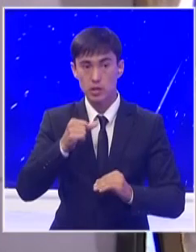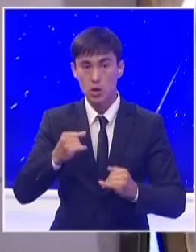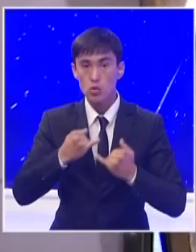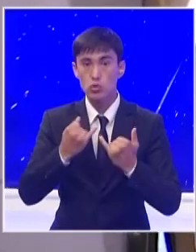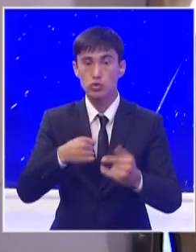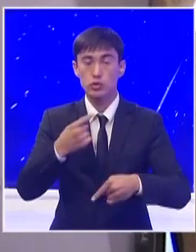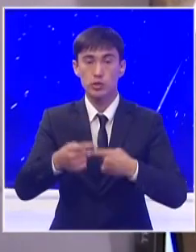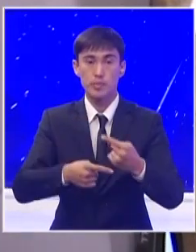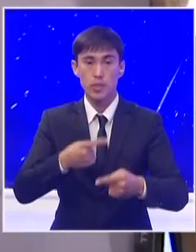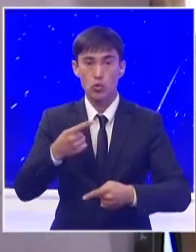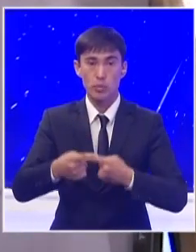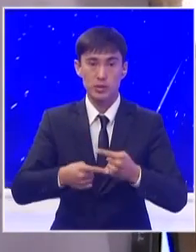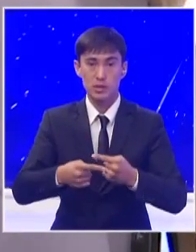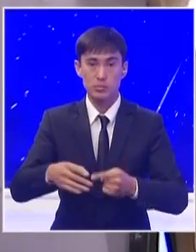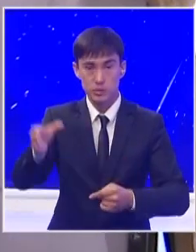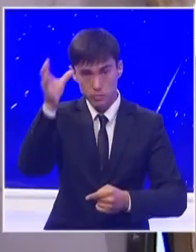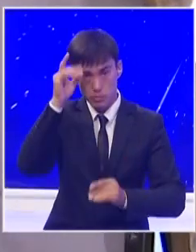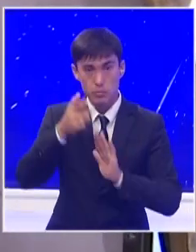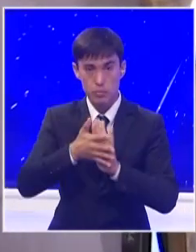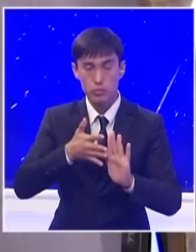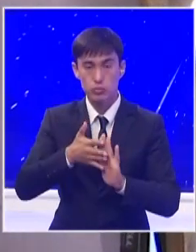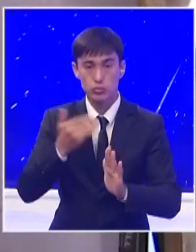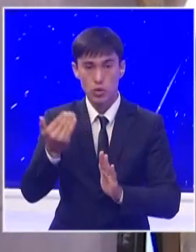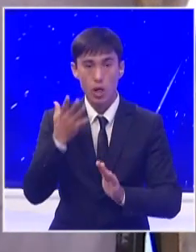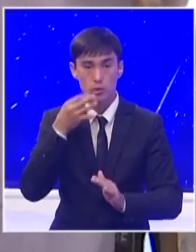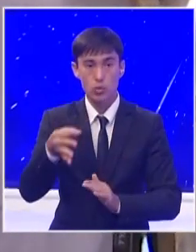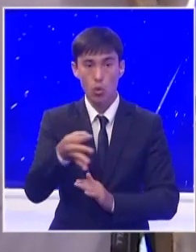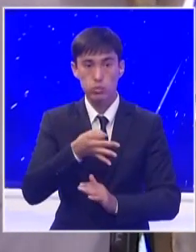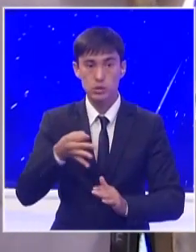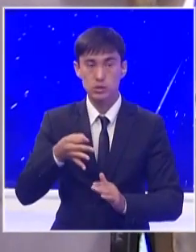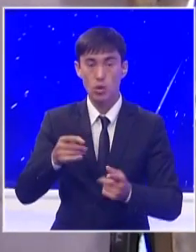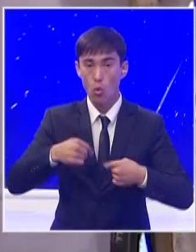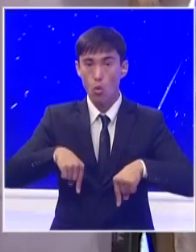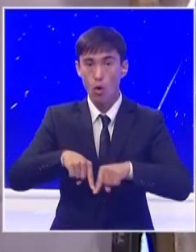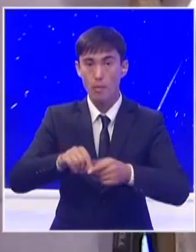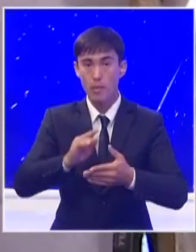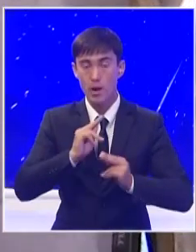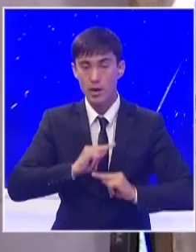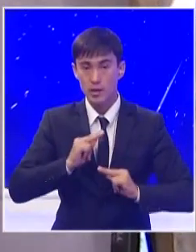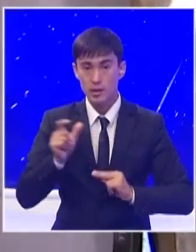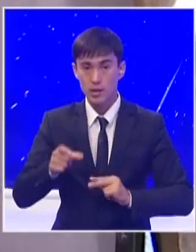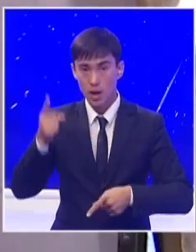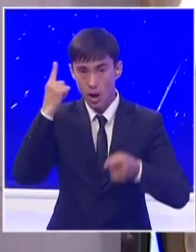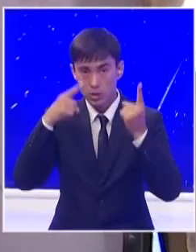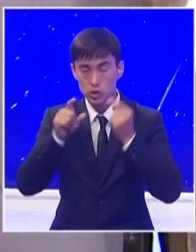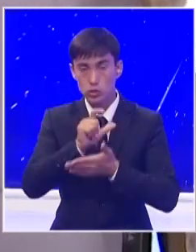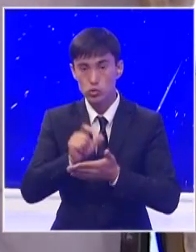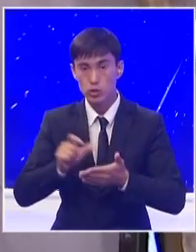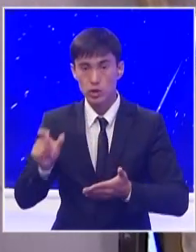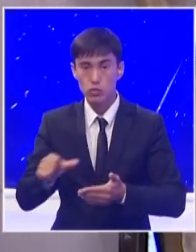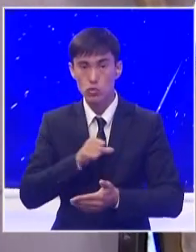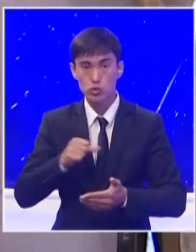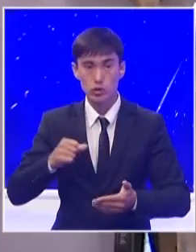үйлестіріп, ұрпақтарымыз біліп жүрсін деп осы Алматы облысындағы қоғам қайраткерлері, ақын жазушылардың